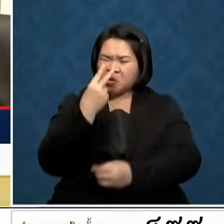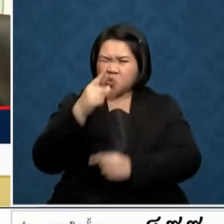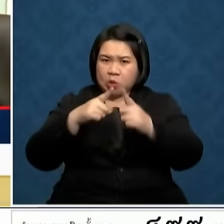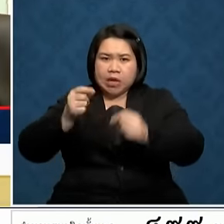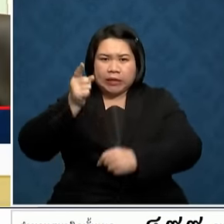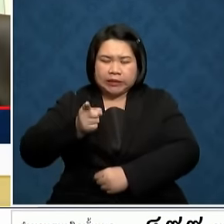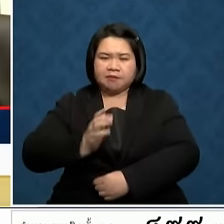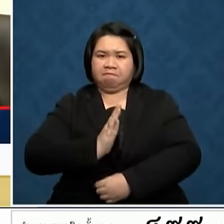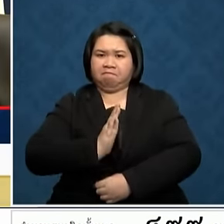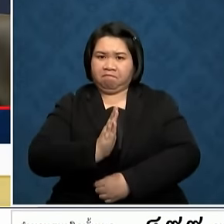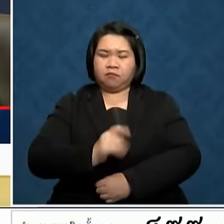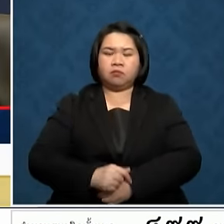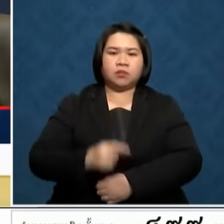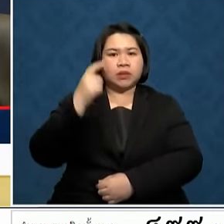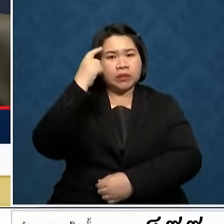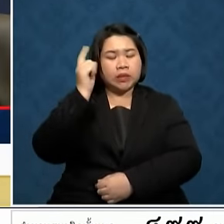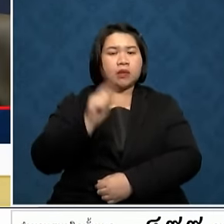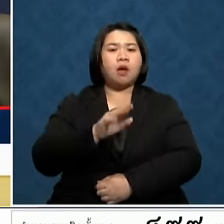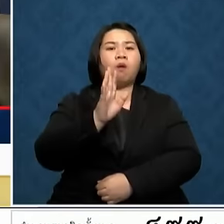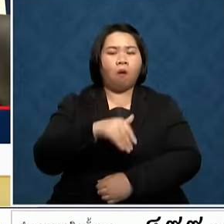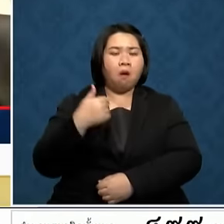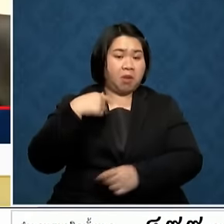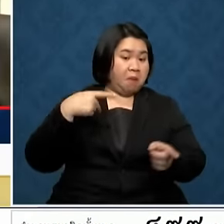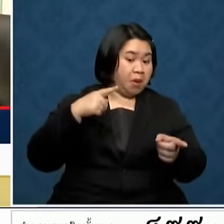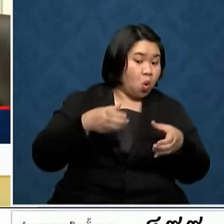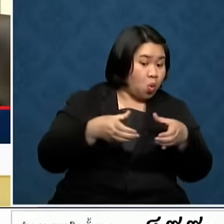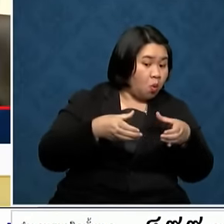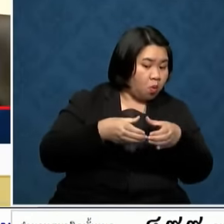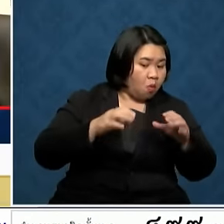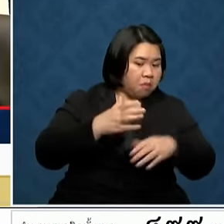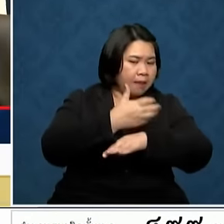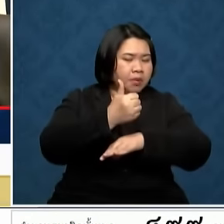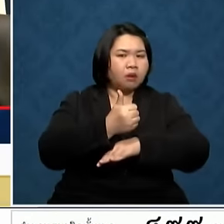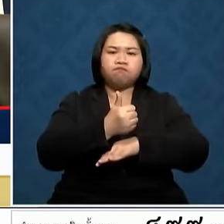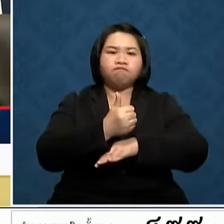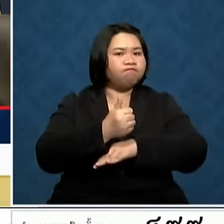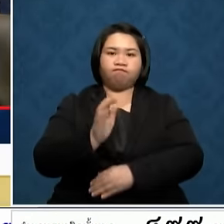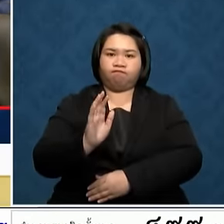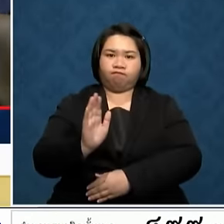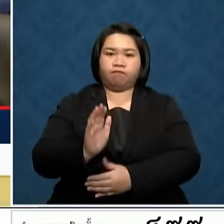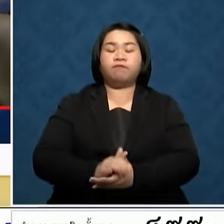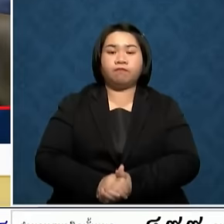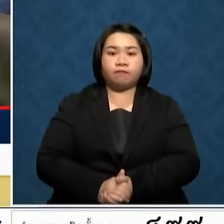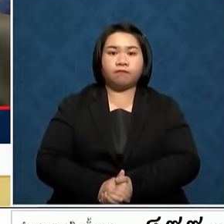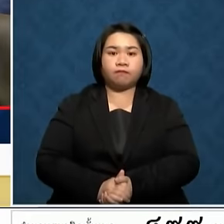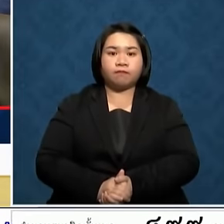ิงไม่ใช่บนพ้ฐานของผปยชนทางการเมืองทท่านเคยอาจจะวาดหวงไว้